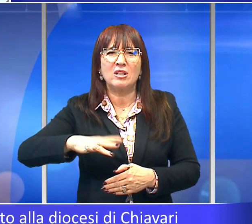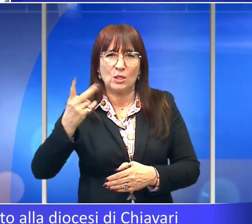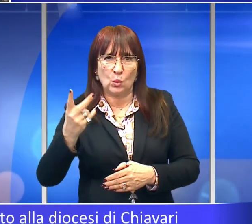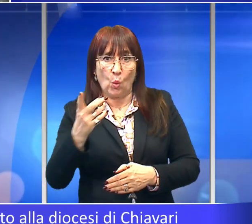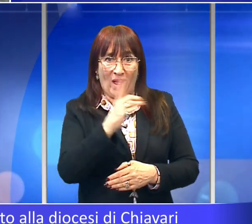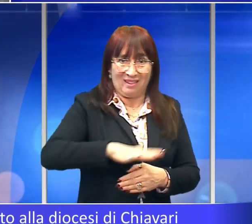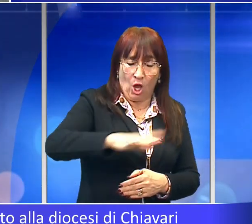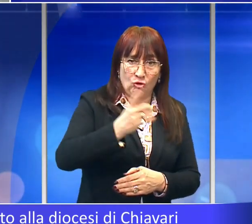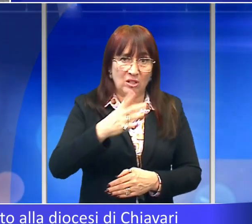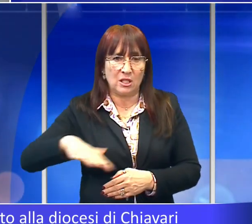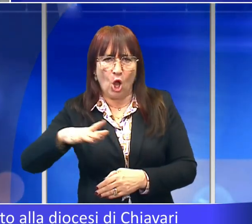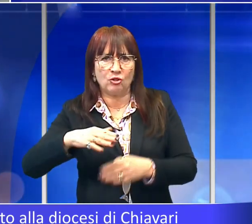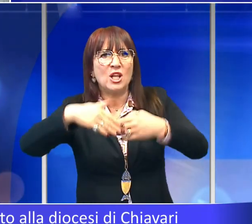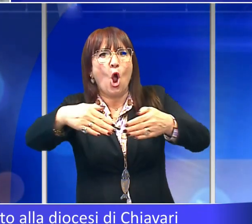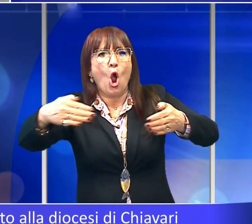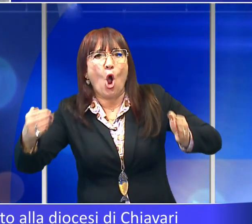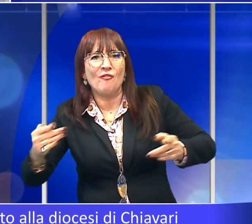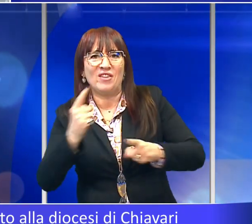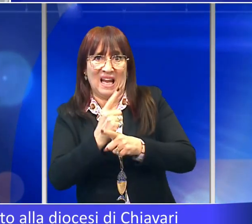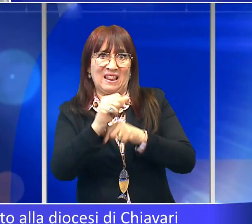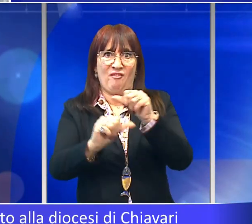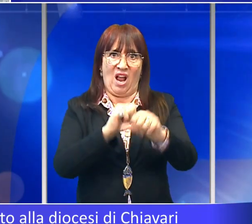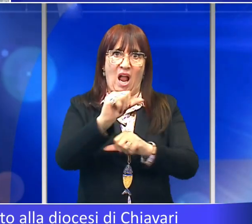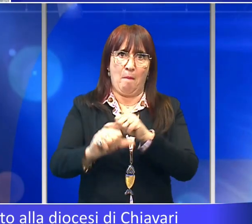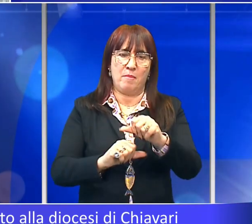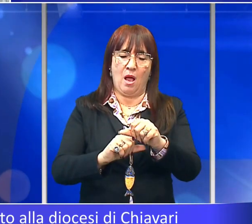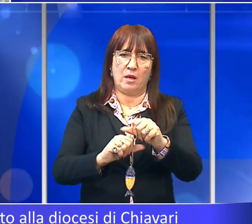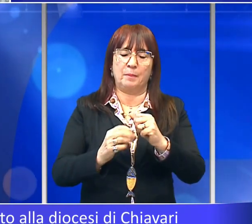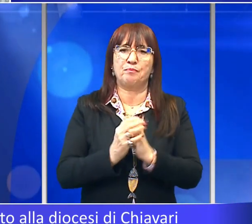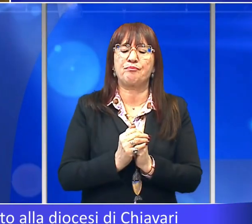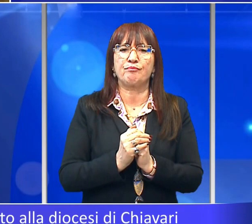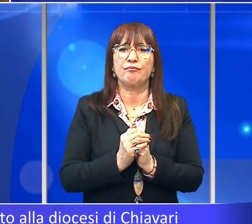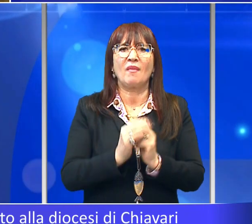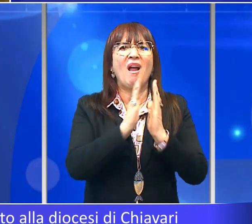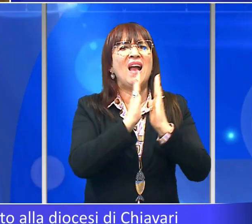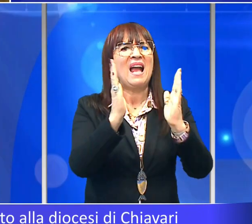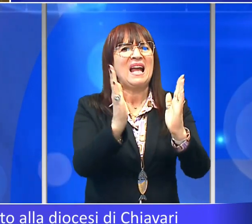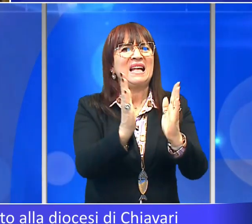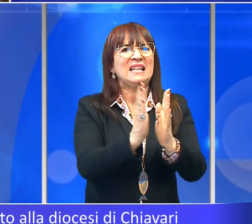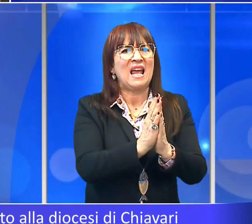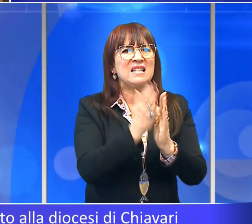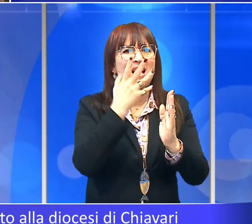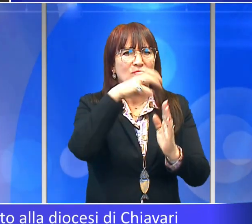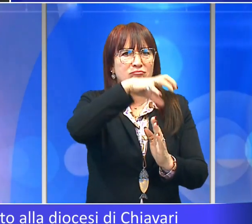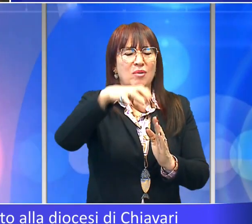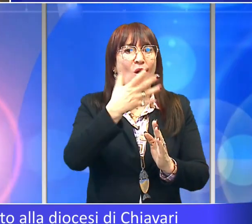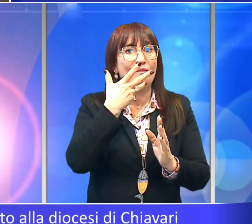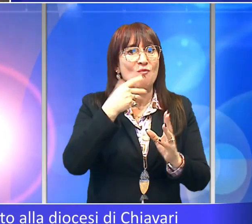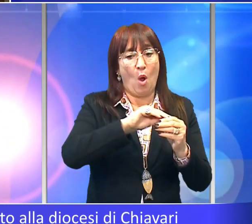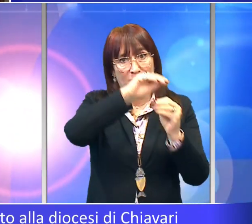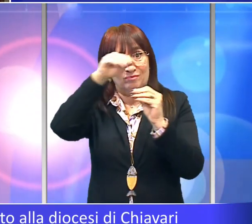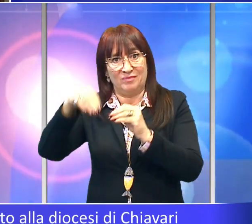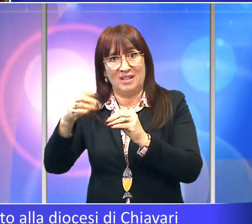diocesi. Le parrocchie che passerebbero sotto la giurisdizione della